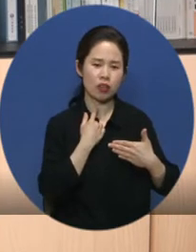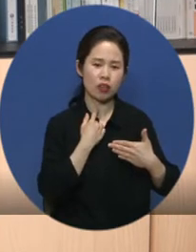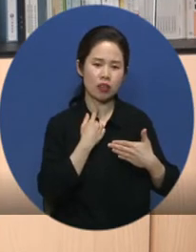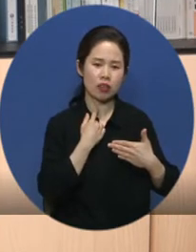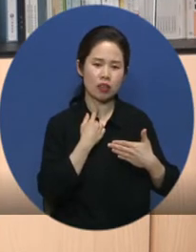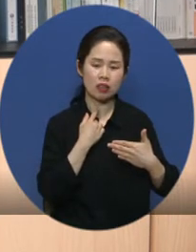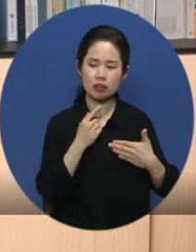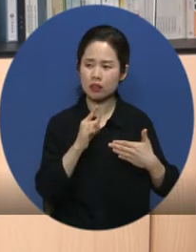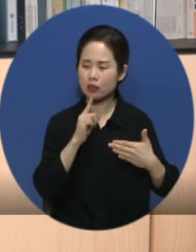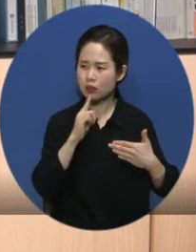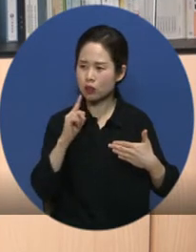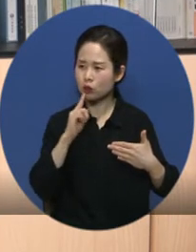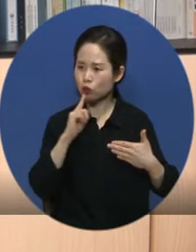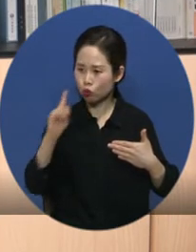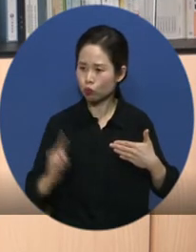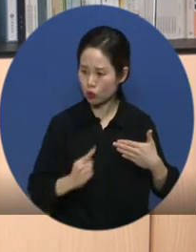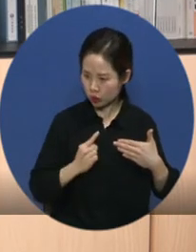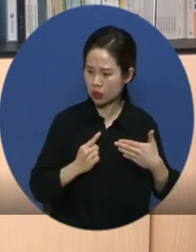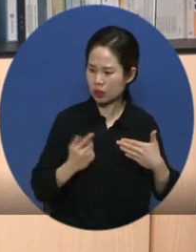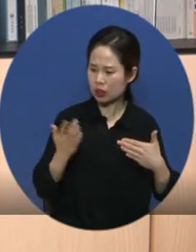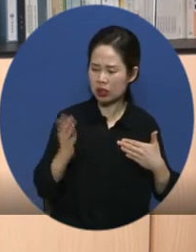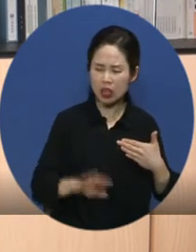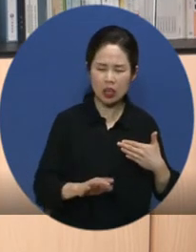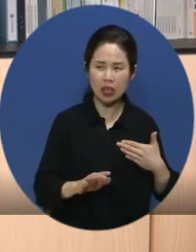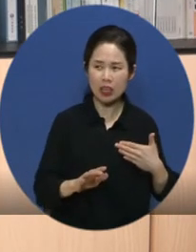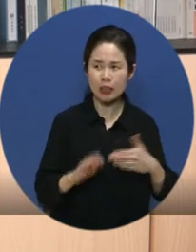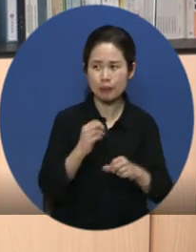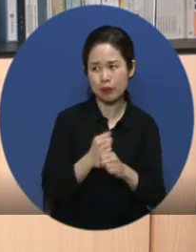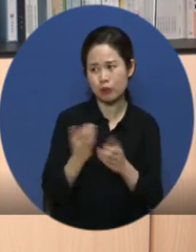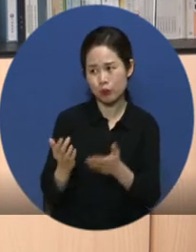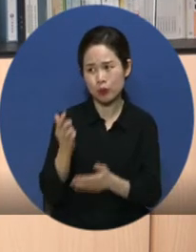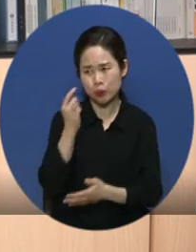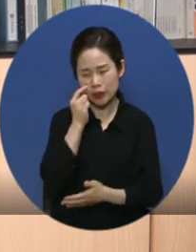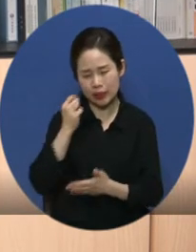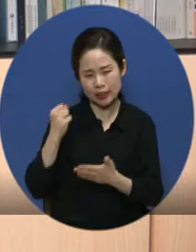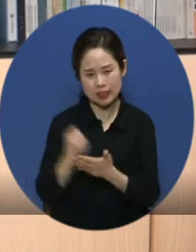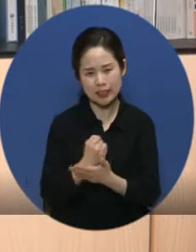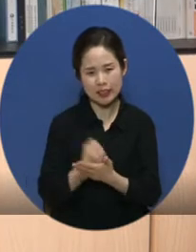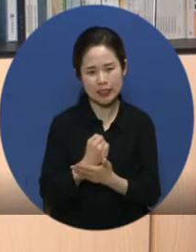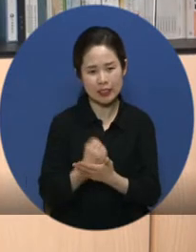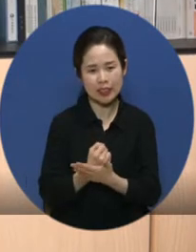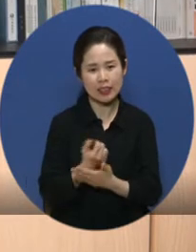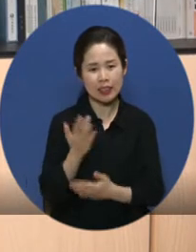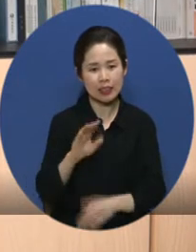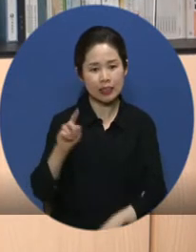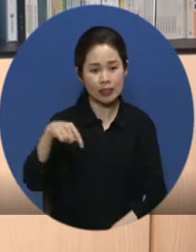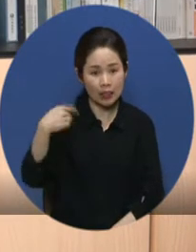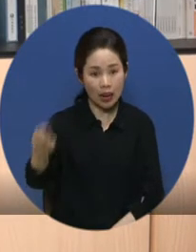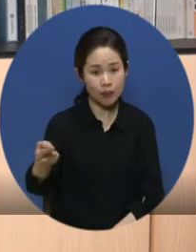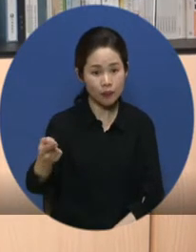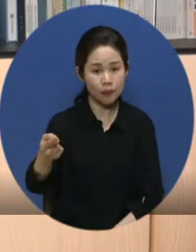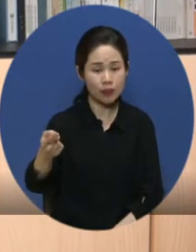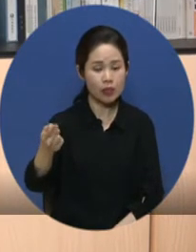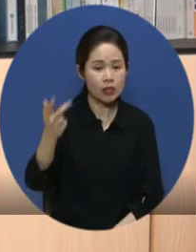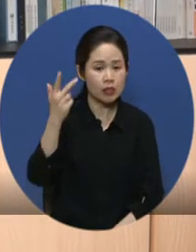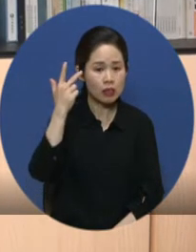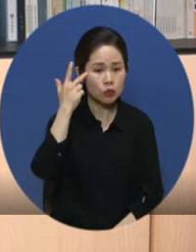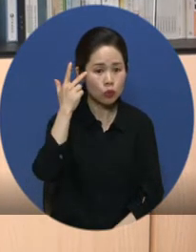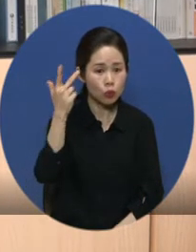그 주문에 응하지 못해서 되게 속상했고 마음이 아팠는데 그 후 일주일